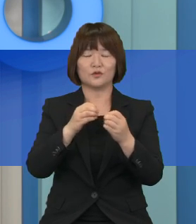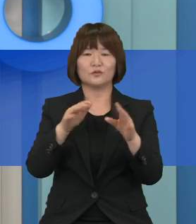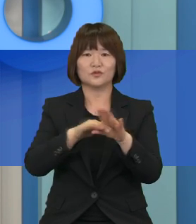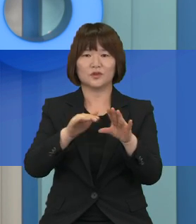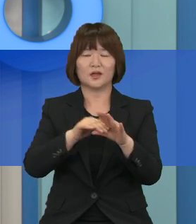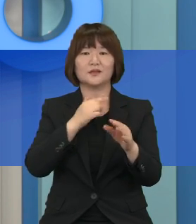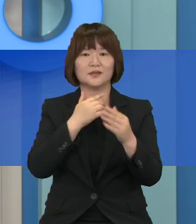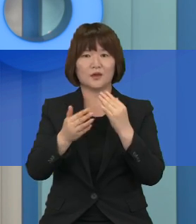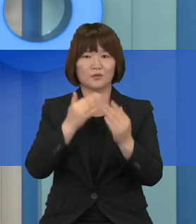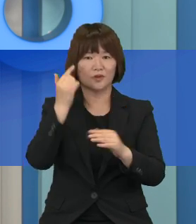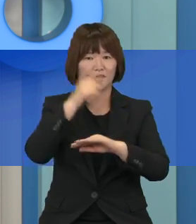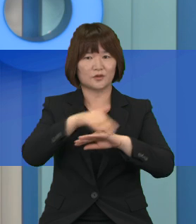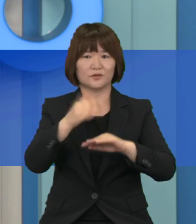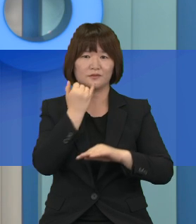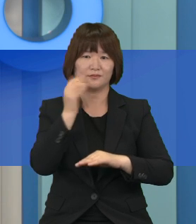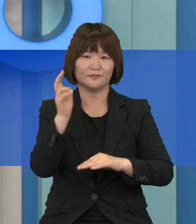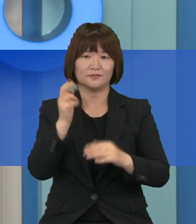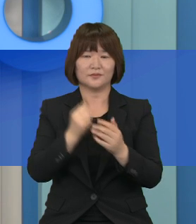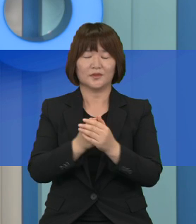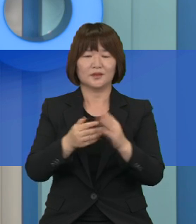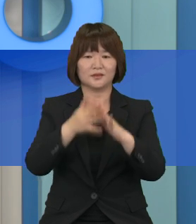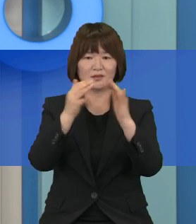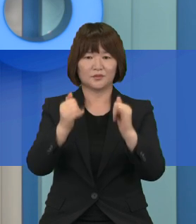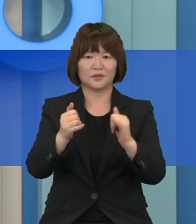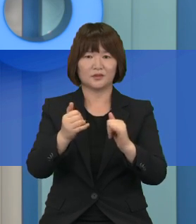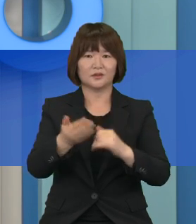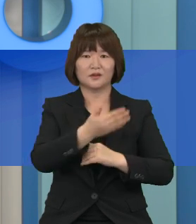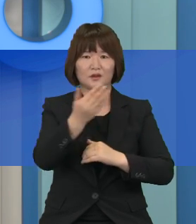계획하시는 것도 좋겠는데요. 시민 여러분들의 많은